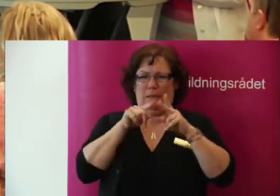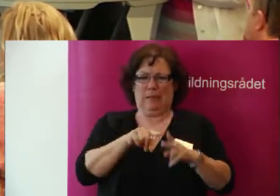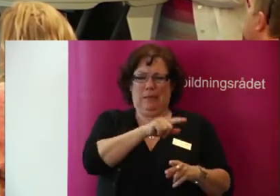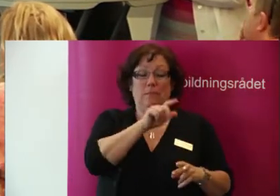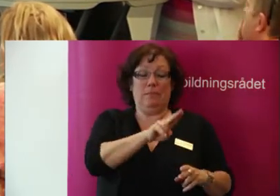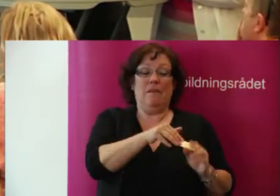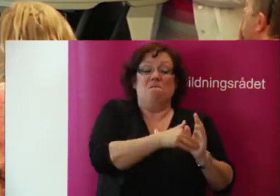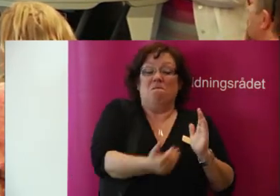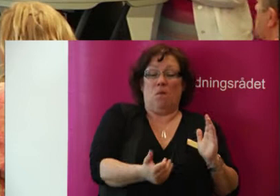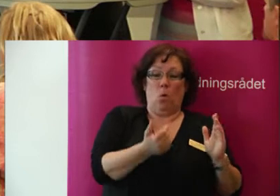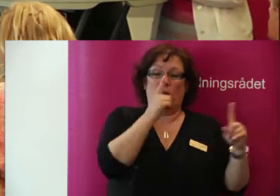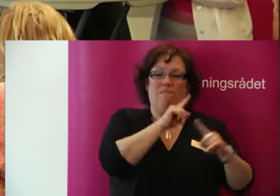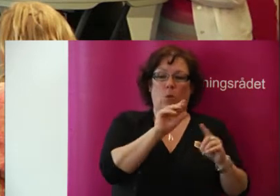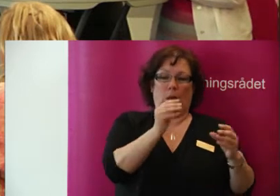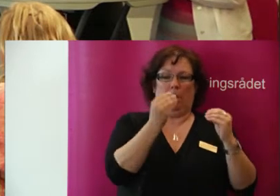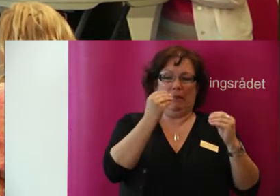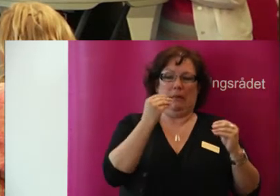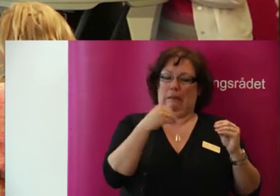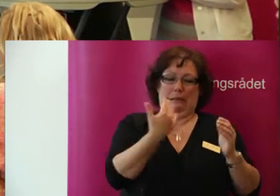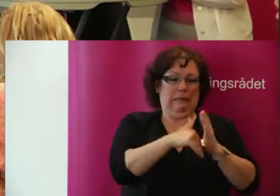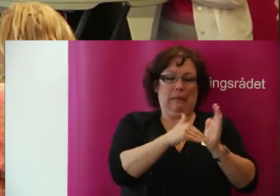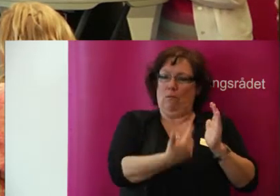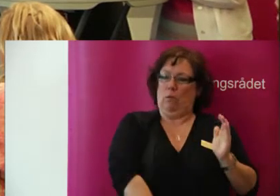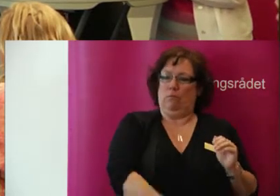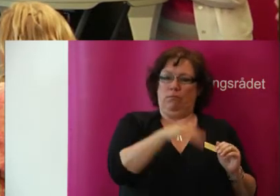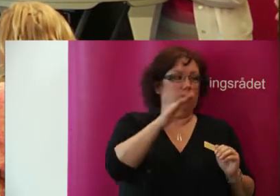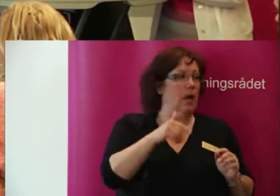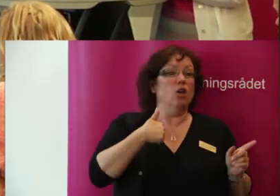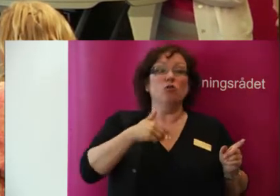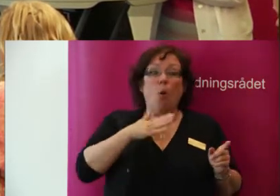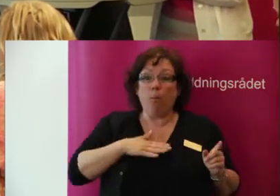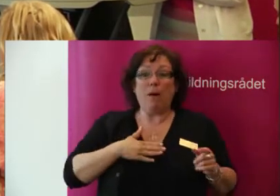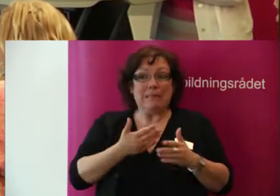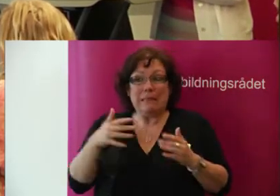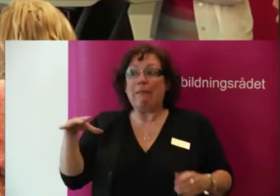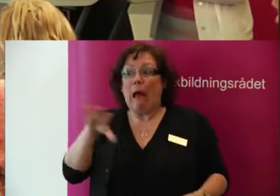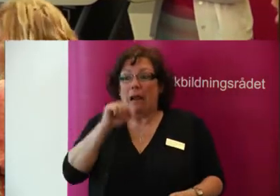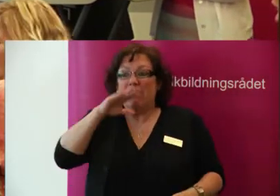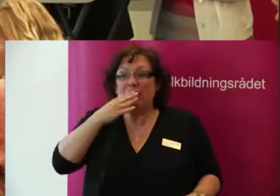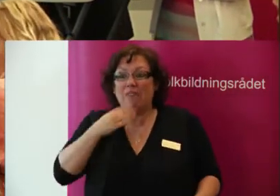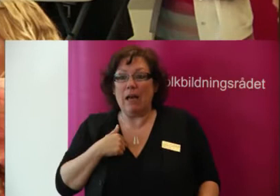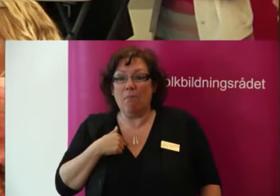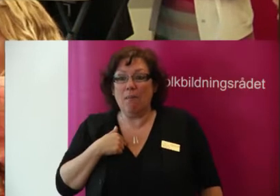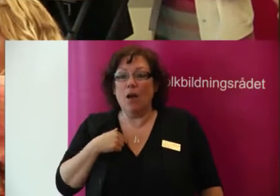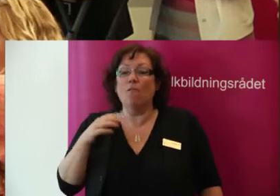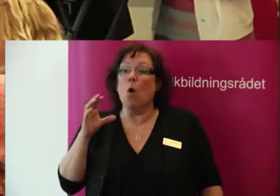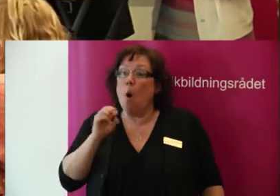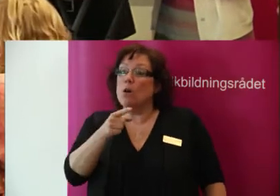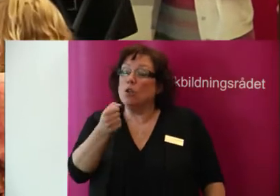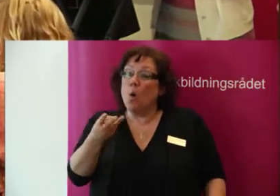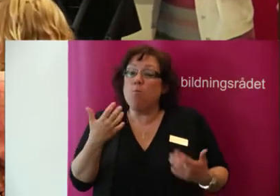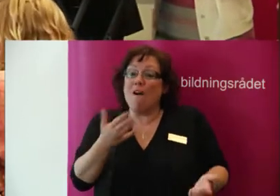ur folkbildningens djup ända sedan barnsben. Jag hoppas att inte alla känner mig, för det innebär att det är ett antal nya bekantskaper. Så